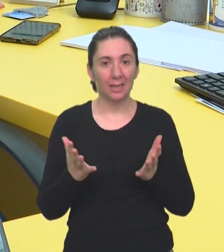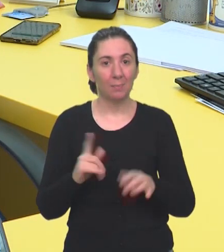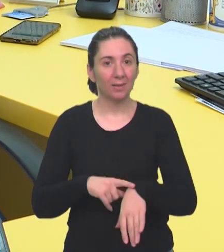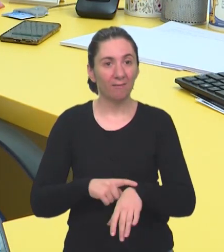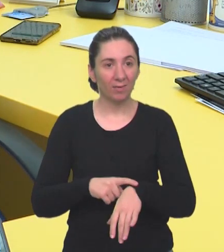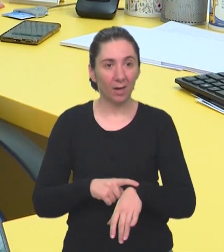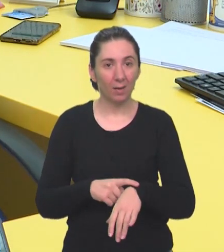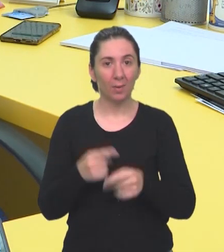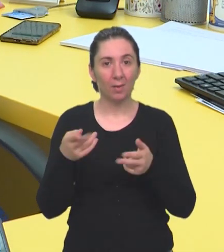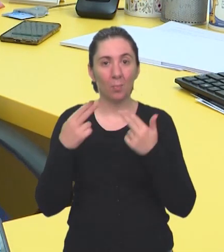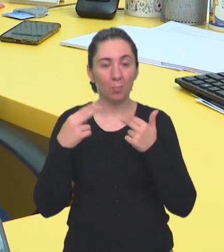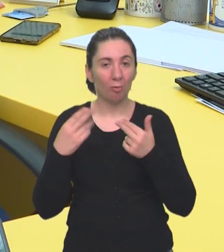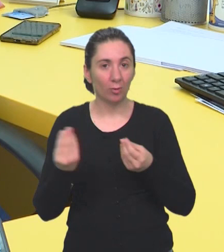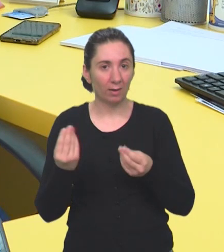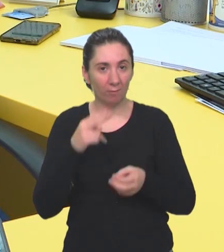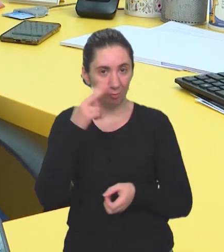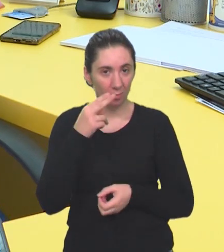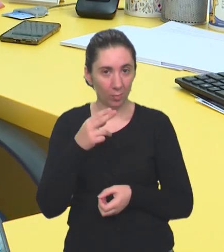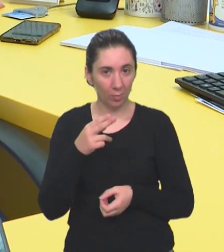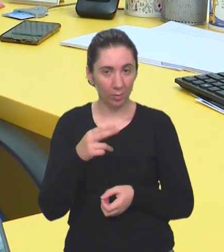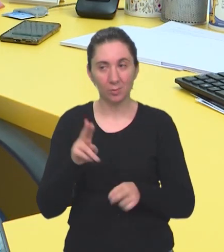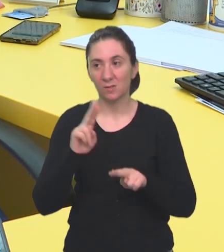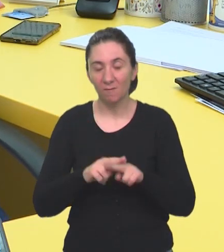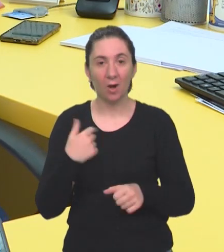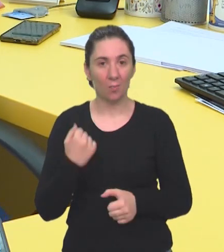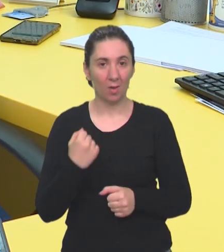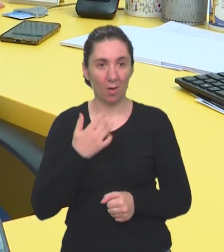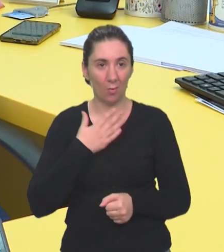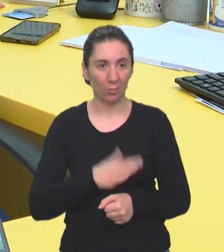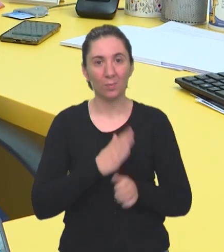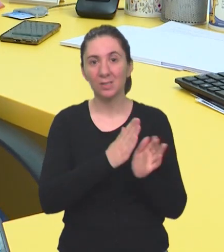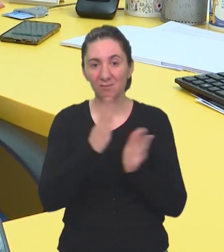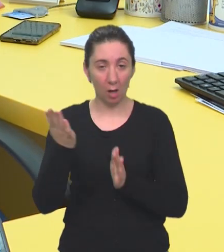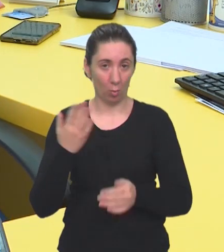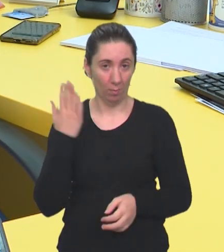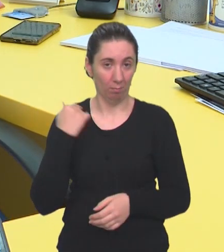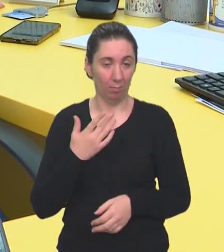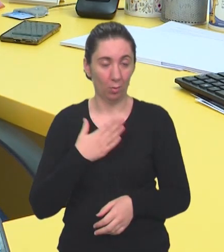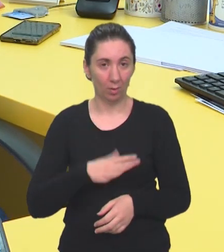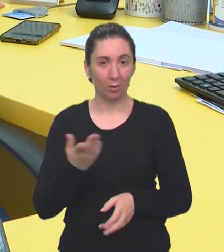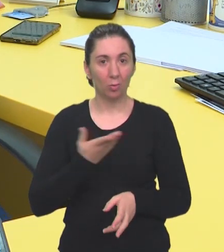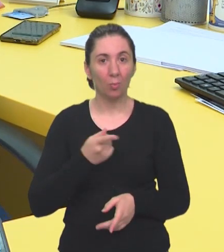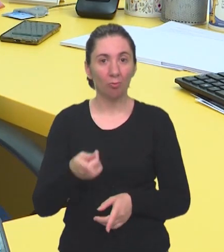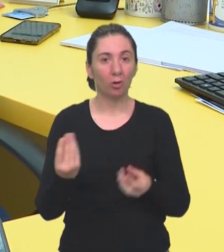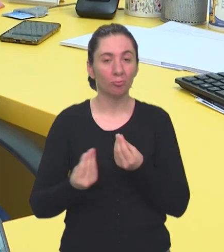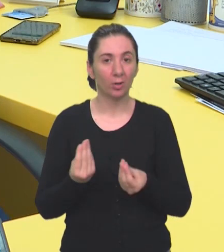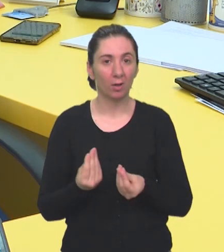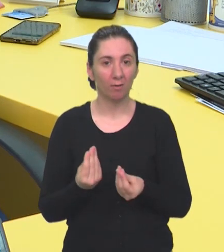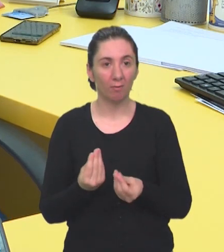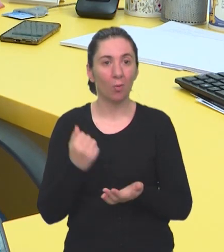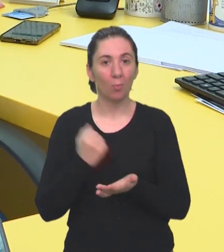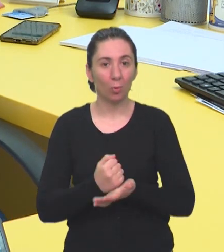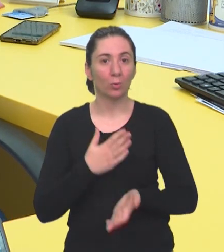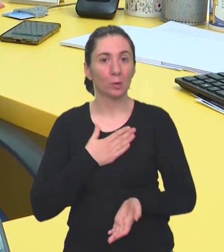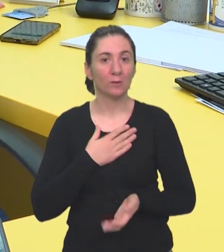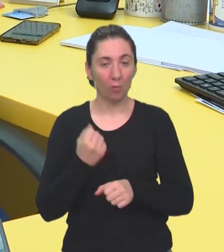nemate vremena za tu povratnu nekakvu informaciju. Tako da mi je izuzetno drago, mislim da bi svakome bilo da dobije ovakvu nekakvu